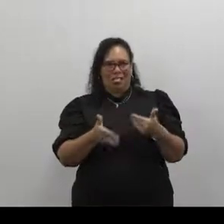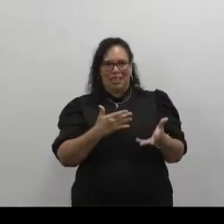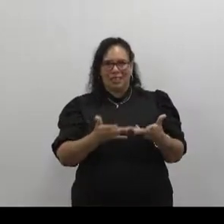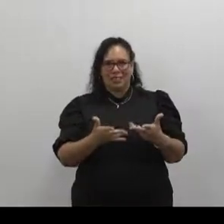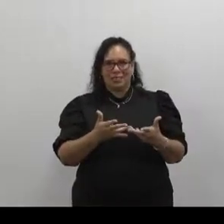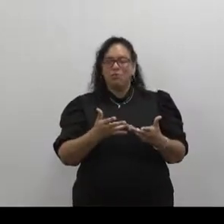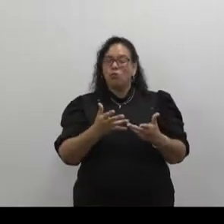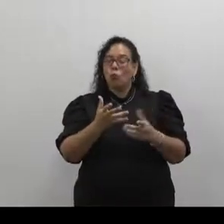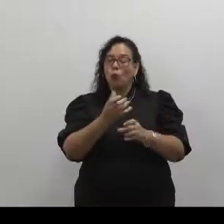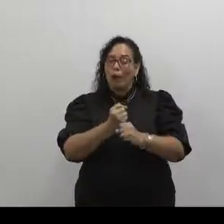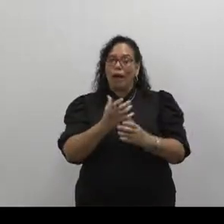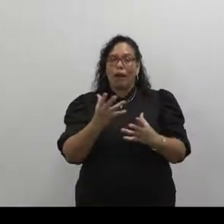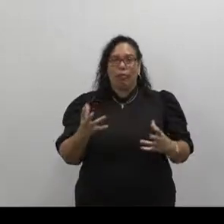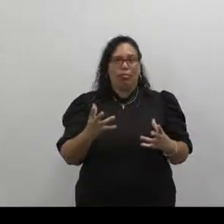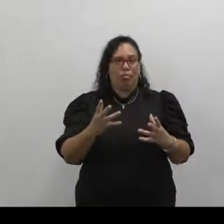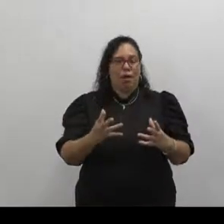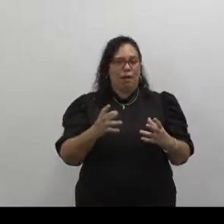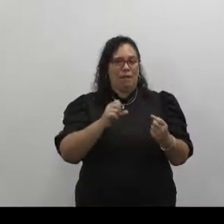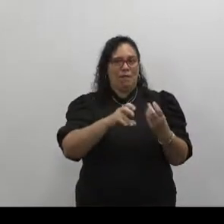dương.